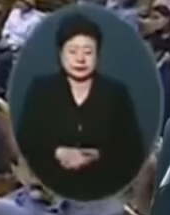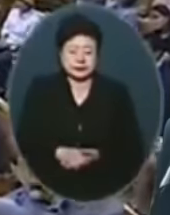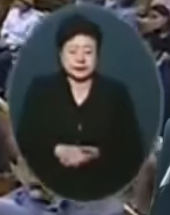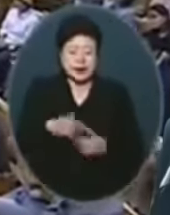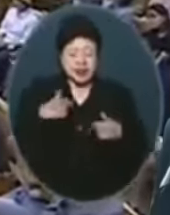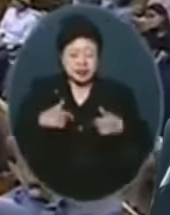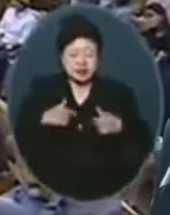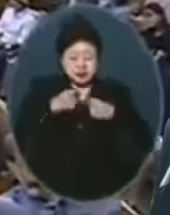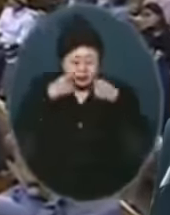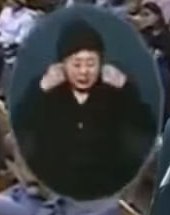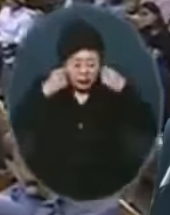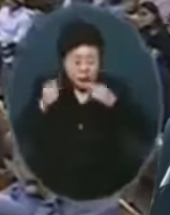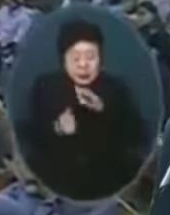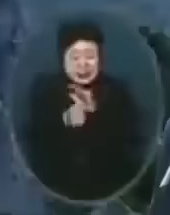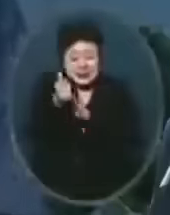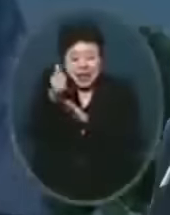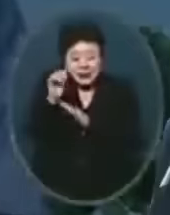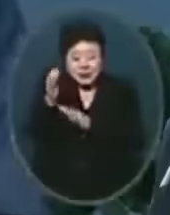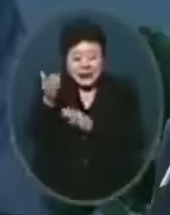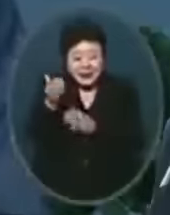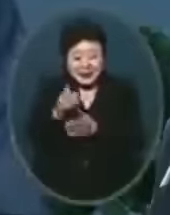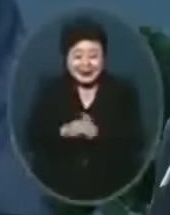기쁨도 되고 즐거움도 되고 희망도 되고